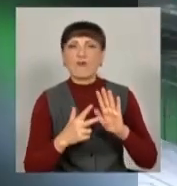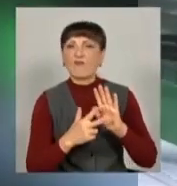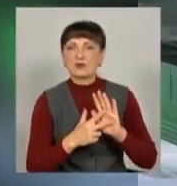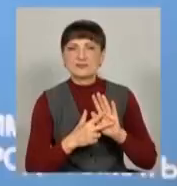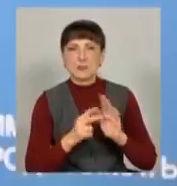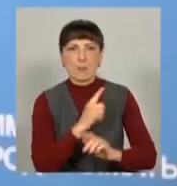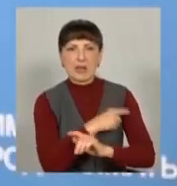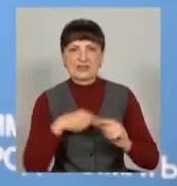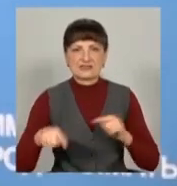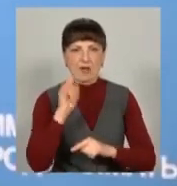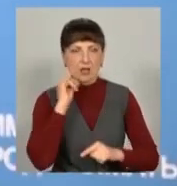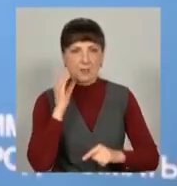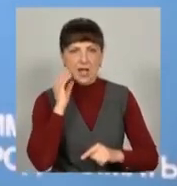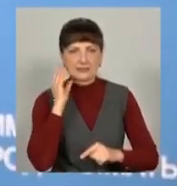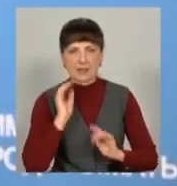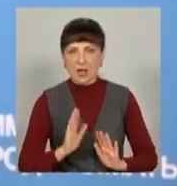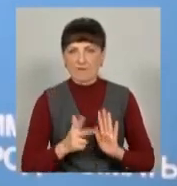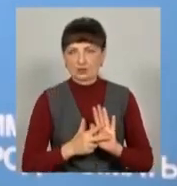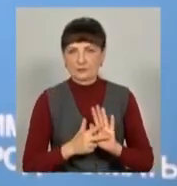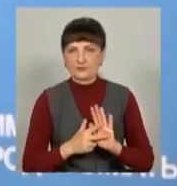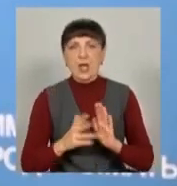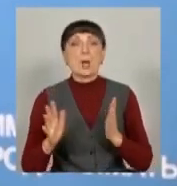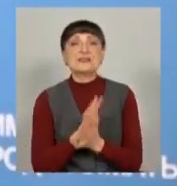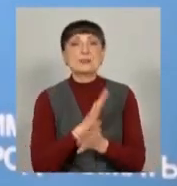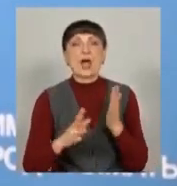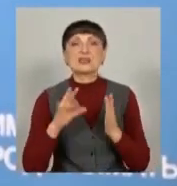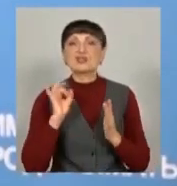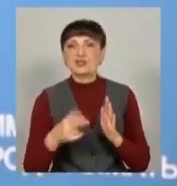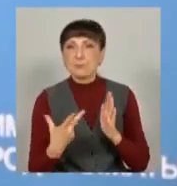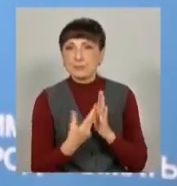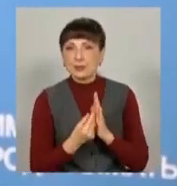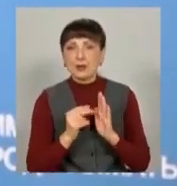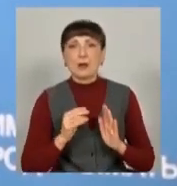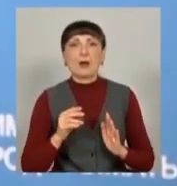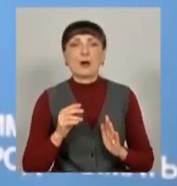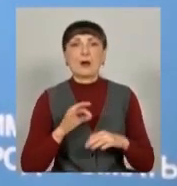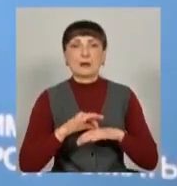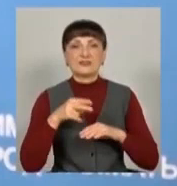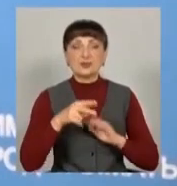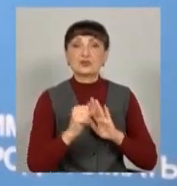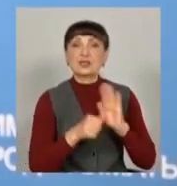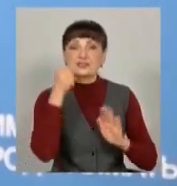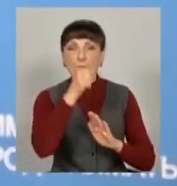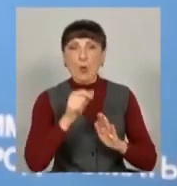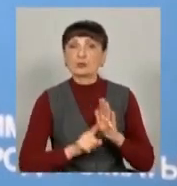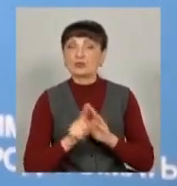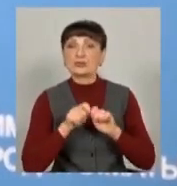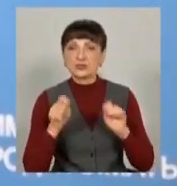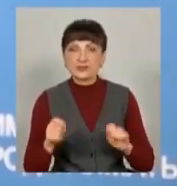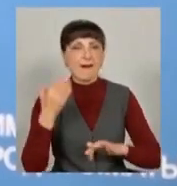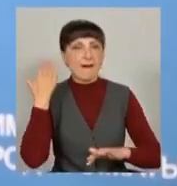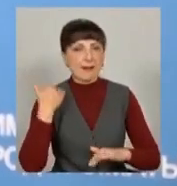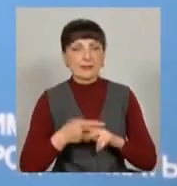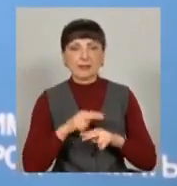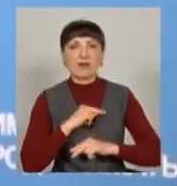клиниках Алматы. В городе Алматы бесплатное чипирование производится с 2016 года. Ранее